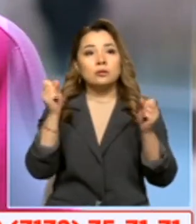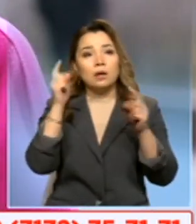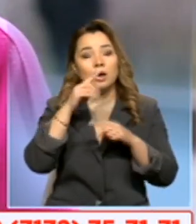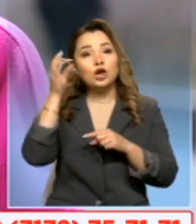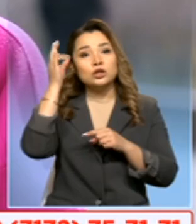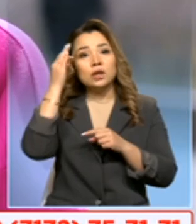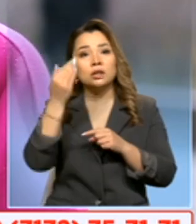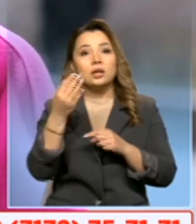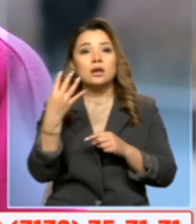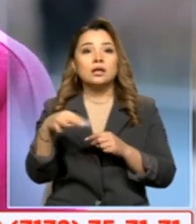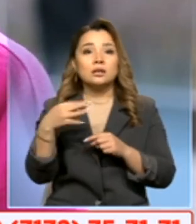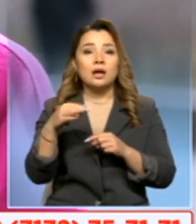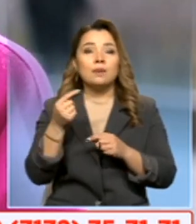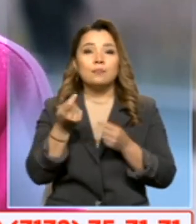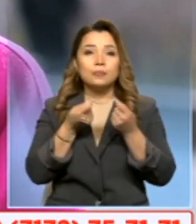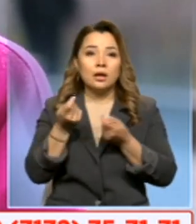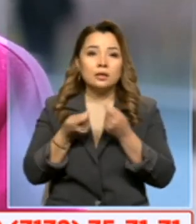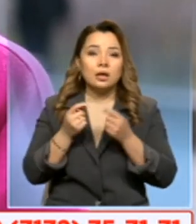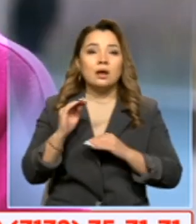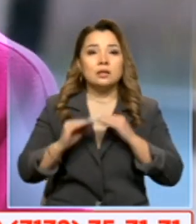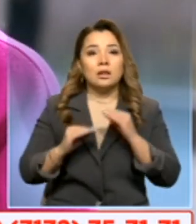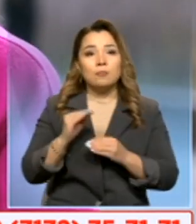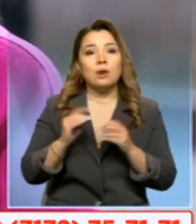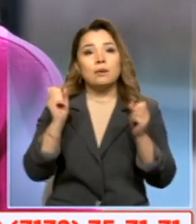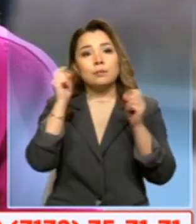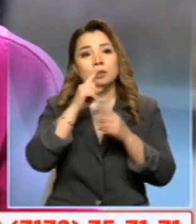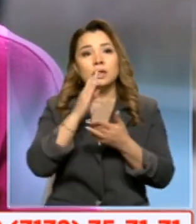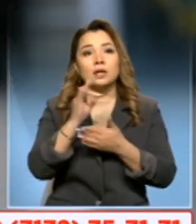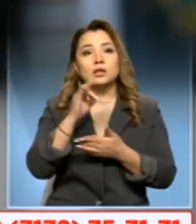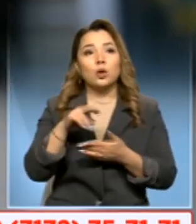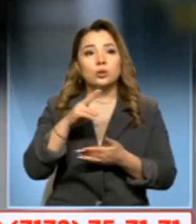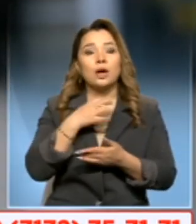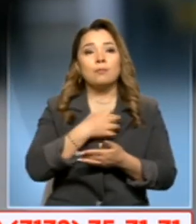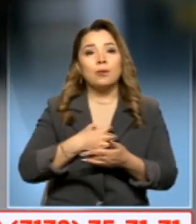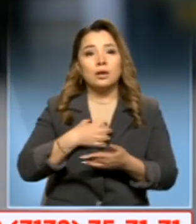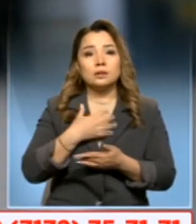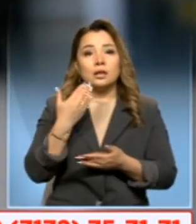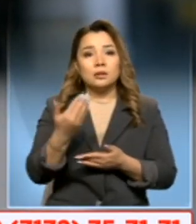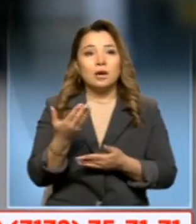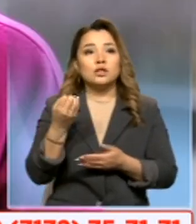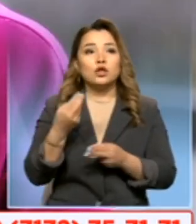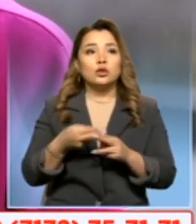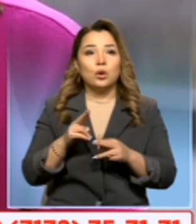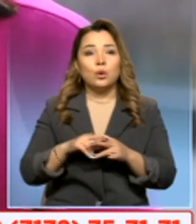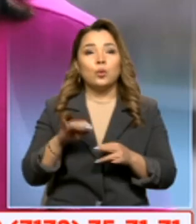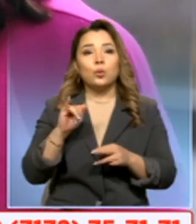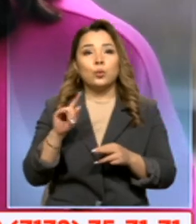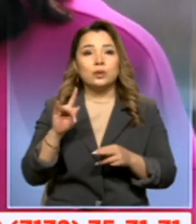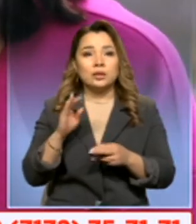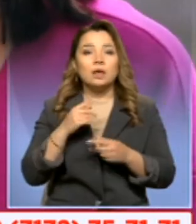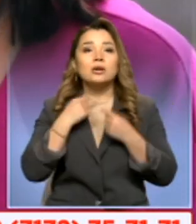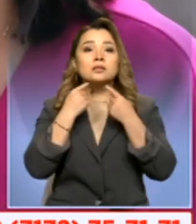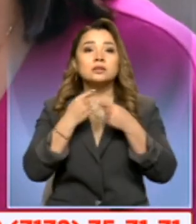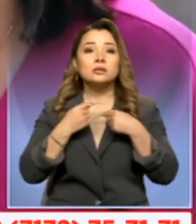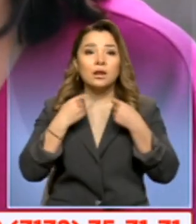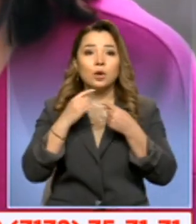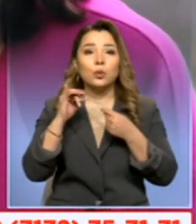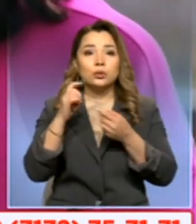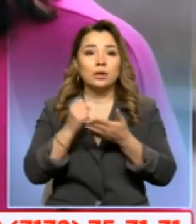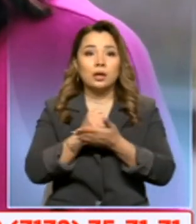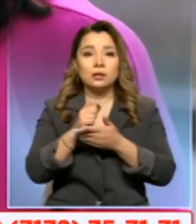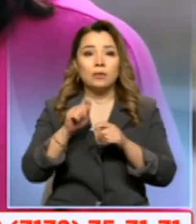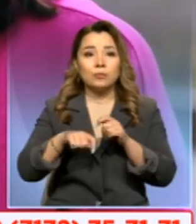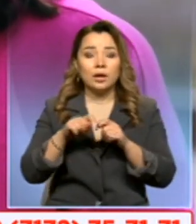Шаштан негізі 40 микроэлемент белгілі болады, сол кезде йод ең маңызды. Және де УЗИ, қалқанша безді УЗИ-ға түсірген